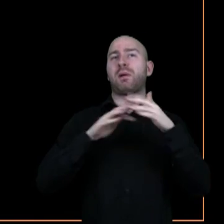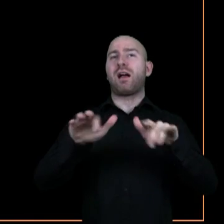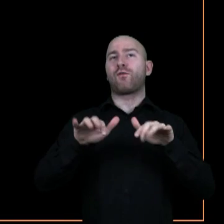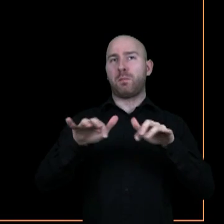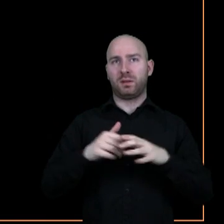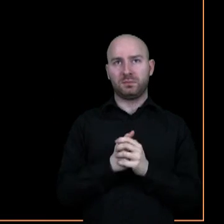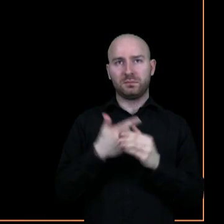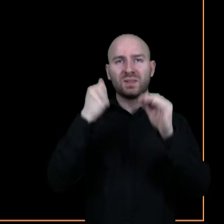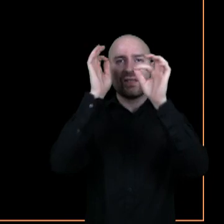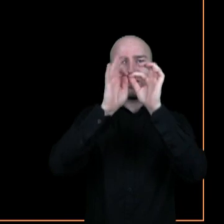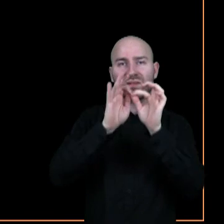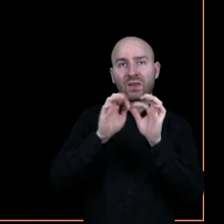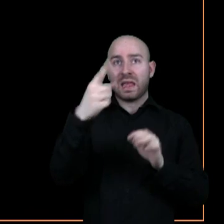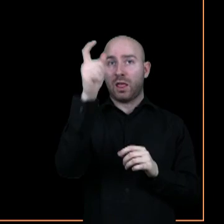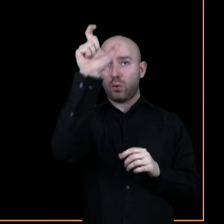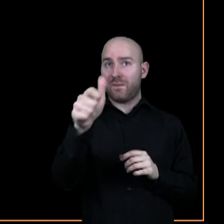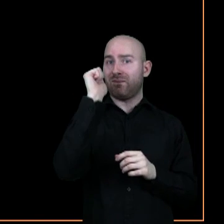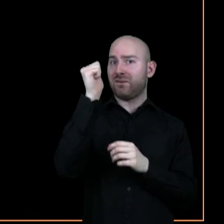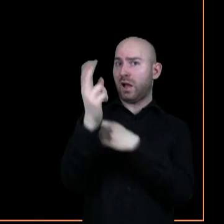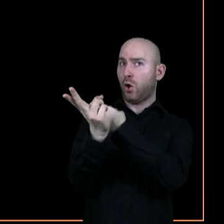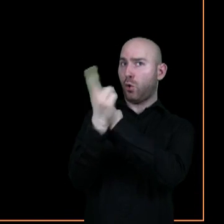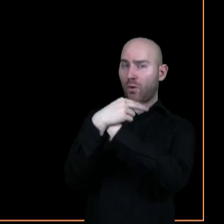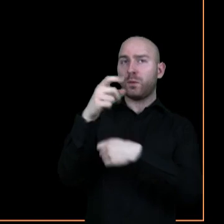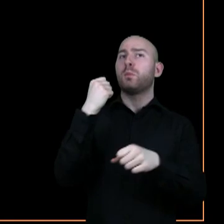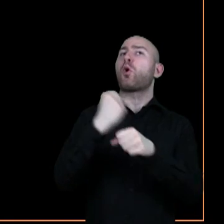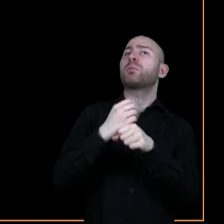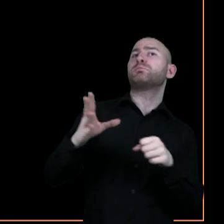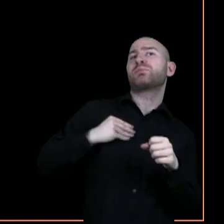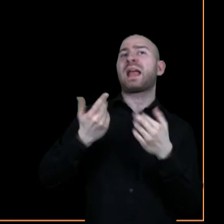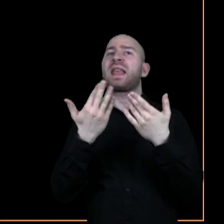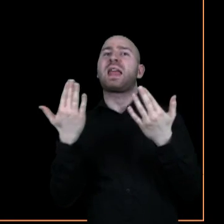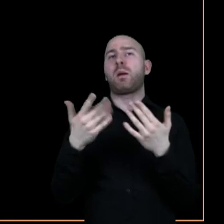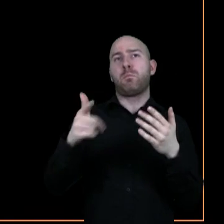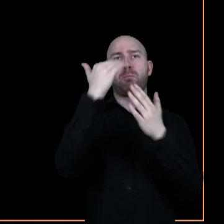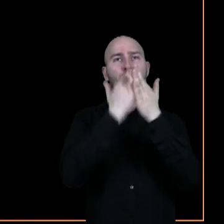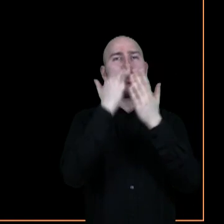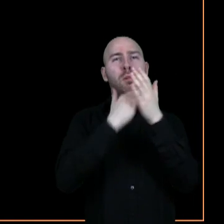programistów zatrudnić, a dokładniej, ile będzie w stanie zrobić jeden programista.